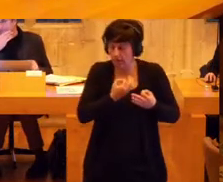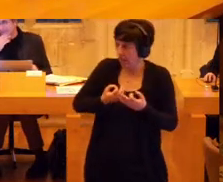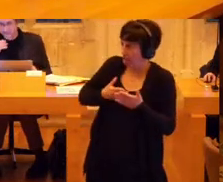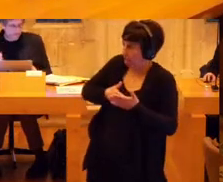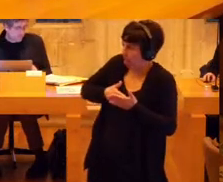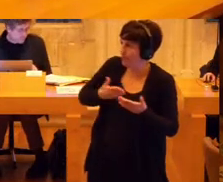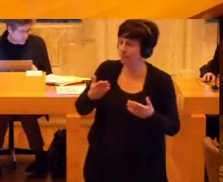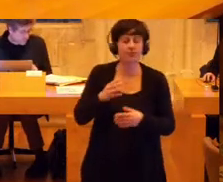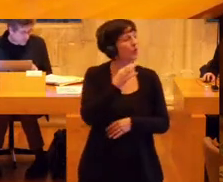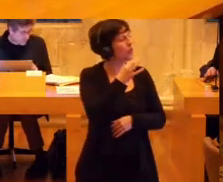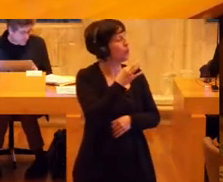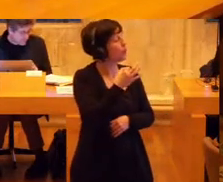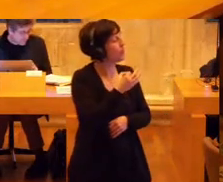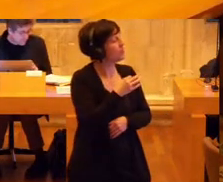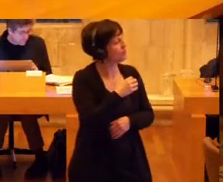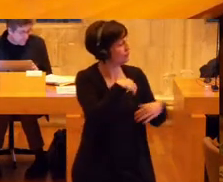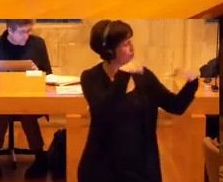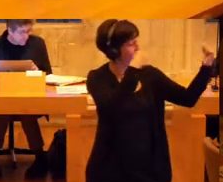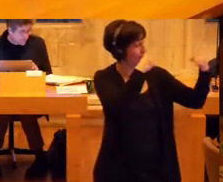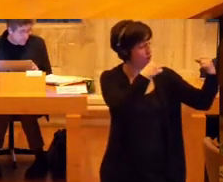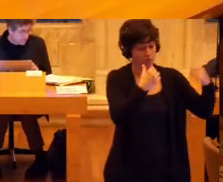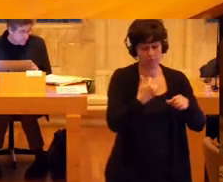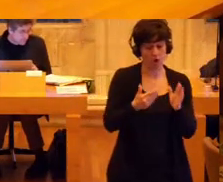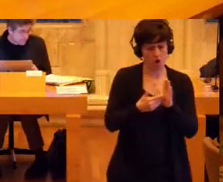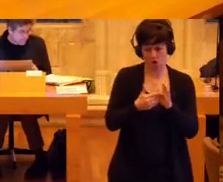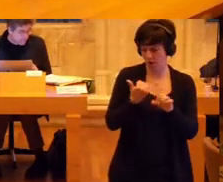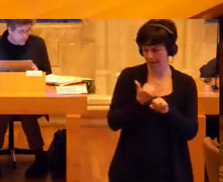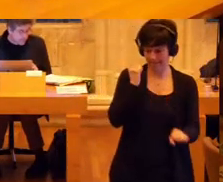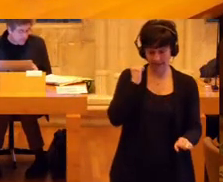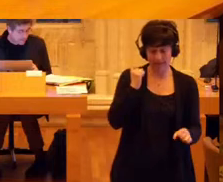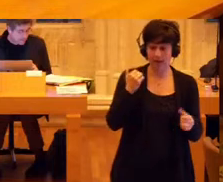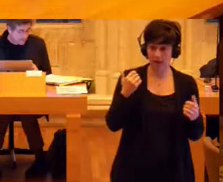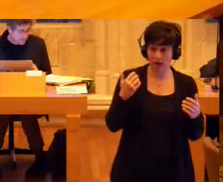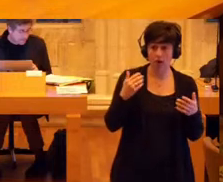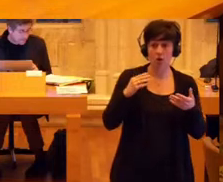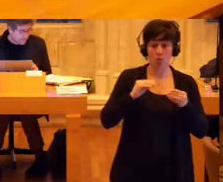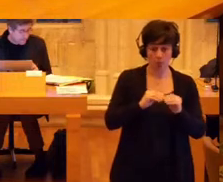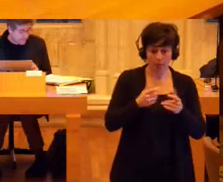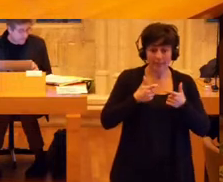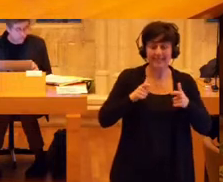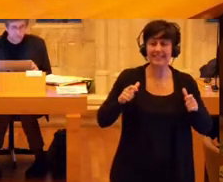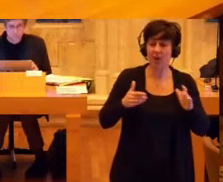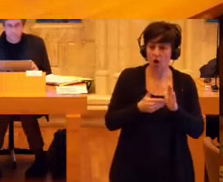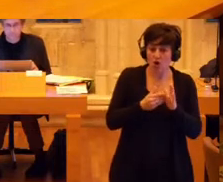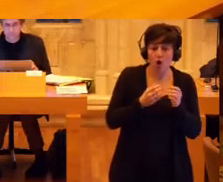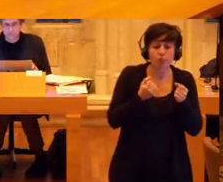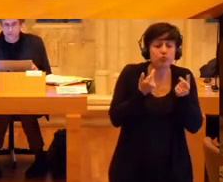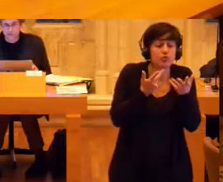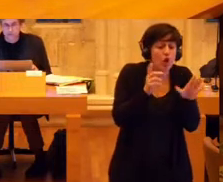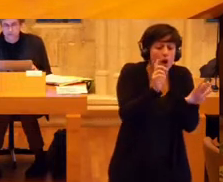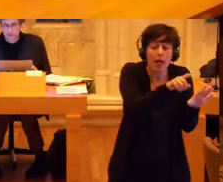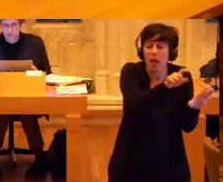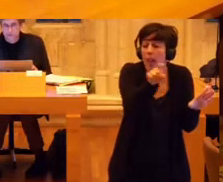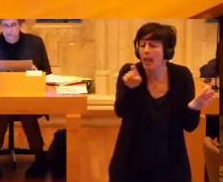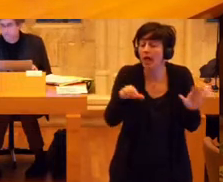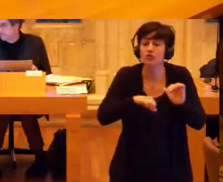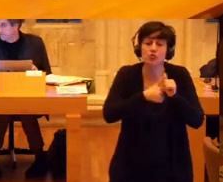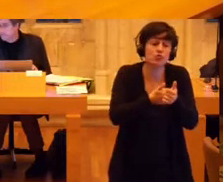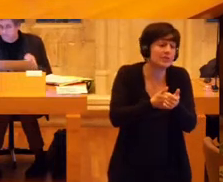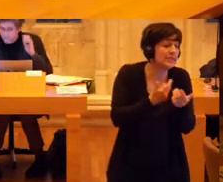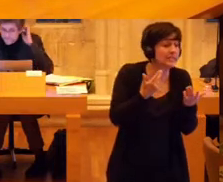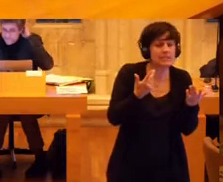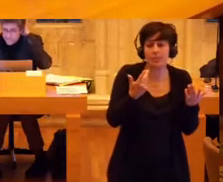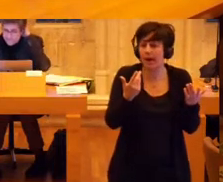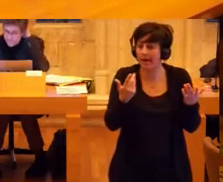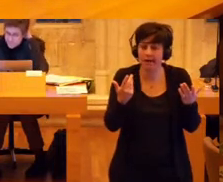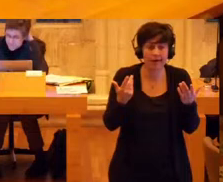Oui, oui, je suis parfaitement d'accord avec vous. Il y avait encore l'année dernière quelques petits problèmes d'accessibilité en fonction des lieux qui investissaient l'espace